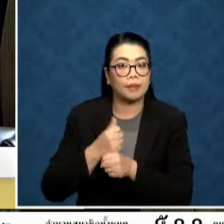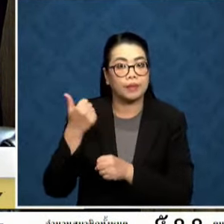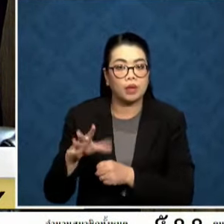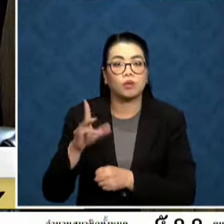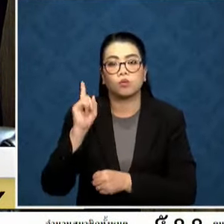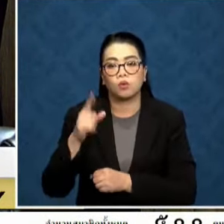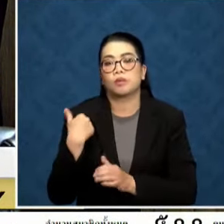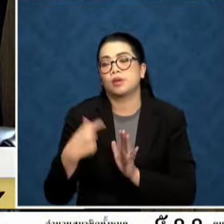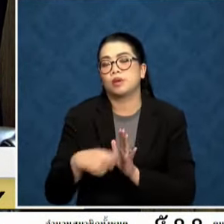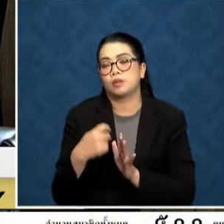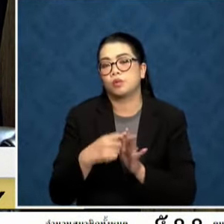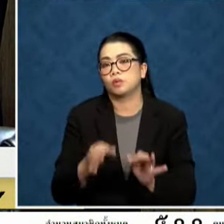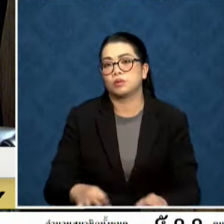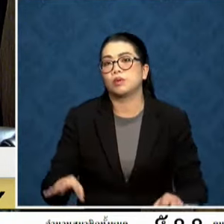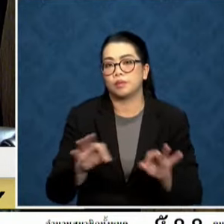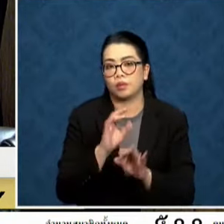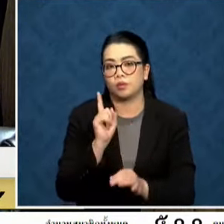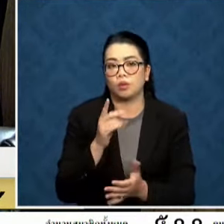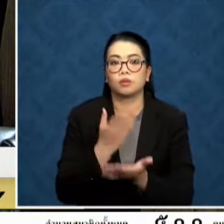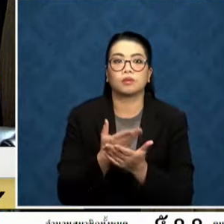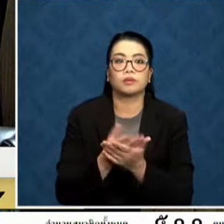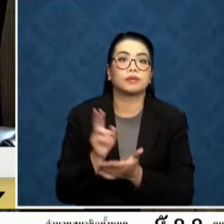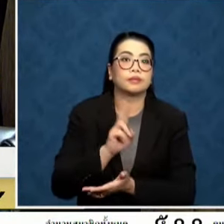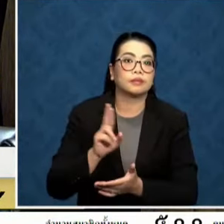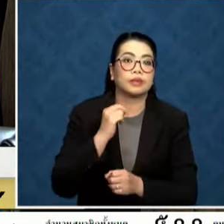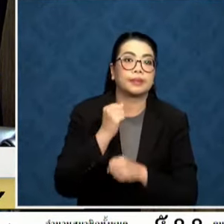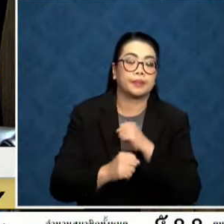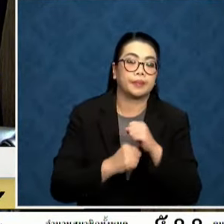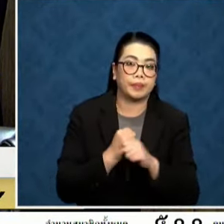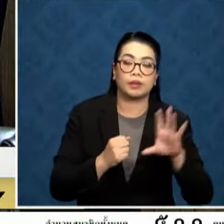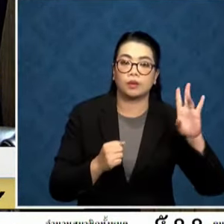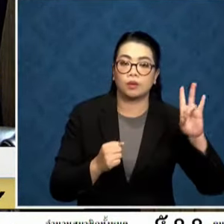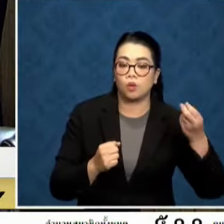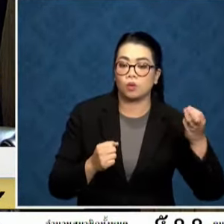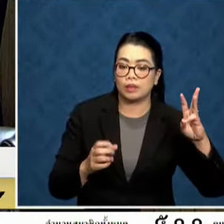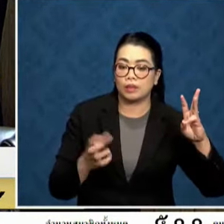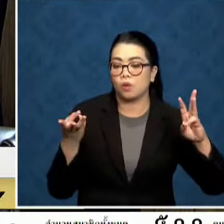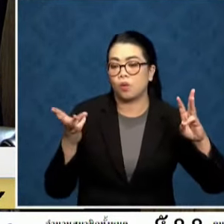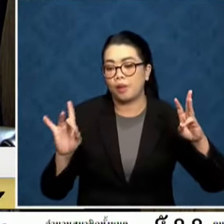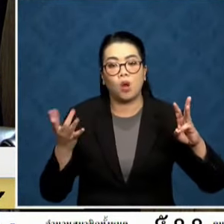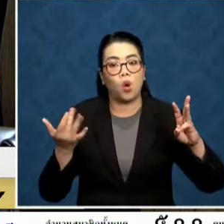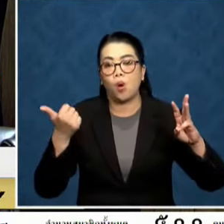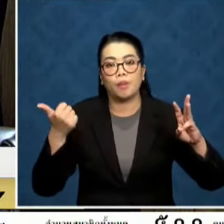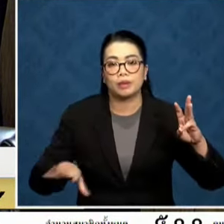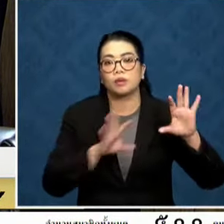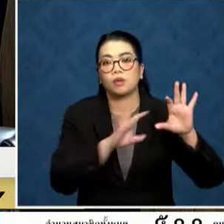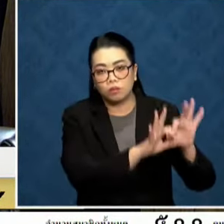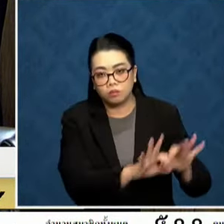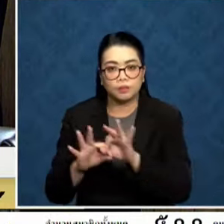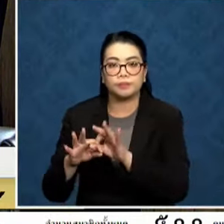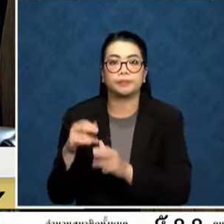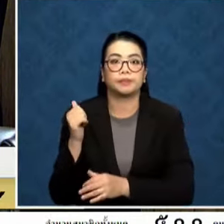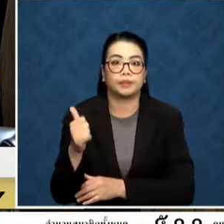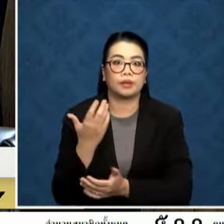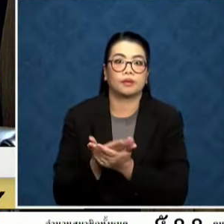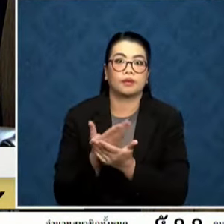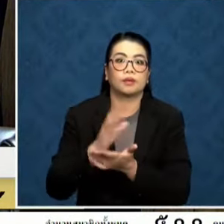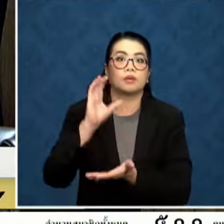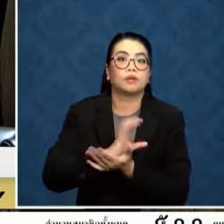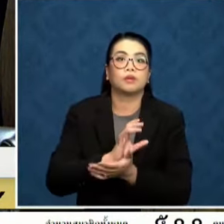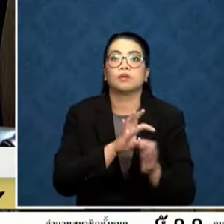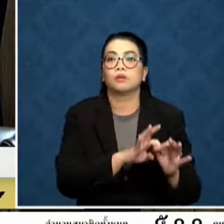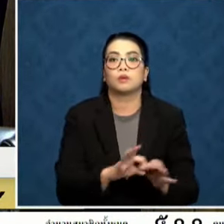ผลและความจำเป็นที่จะต้องใช้เงินระหว่างปีและไม่อาจรองบประมาณของปีถัดไปได้การที่จะใช้วิธีการ